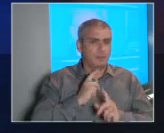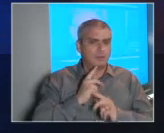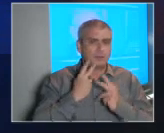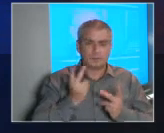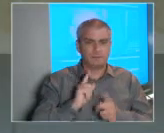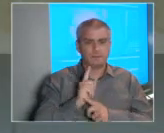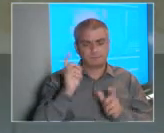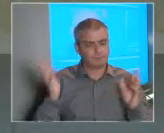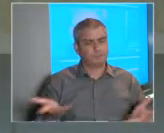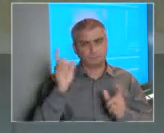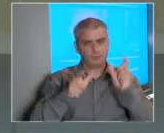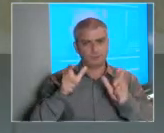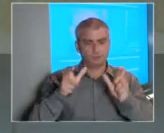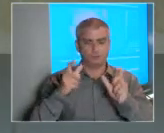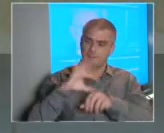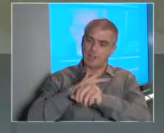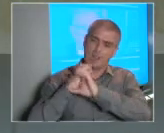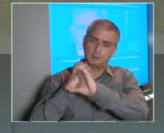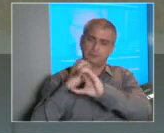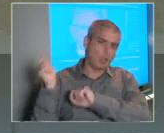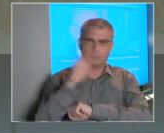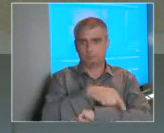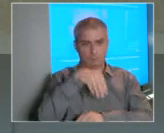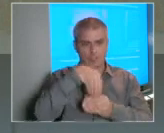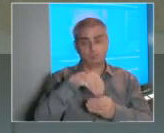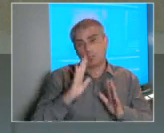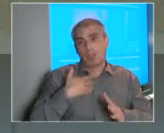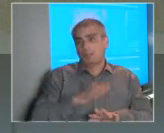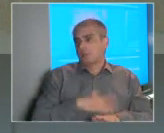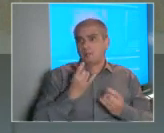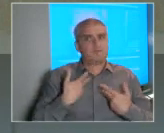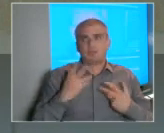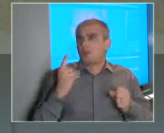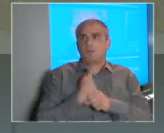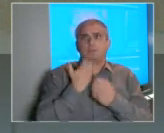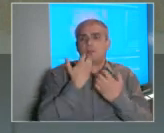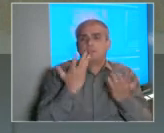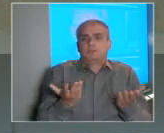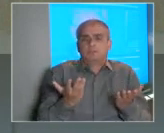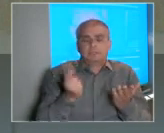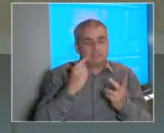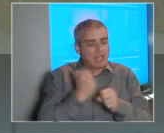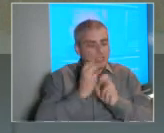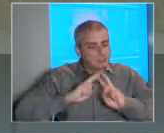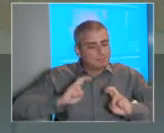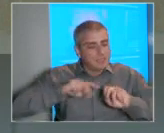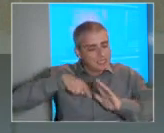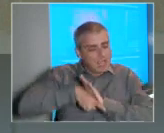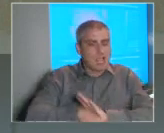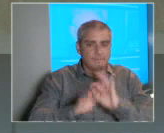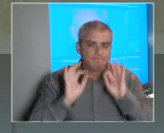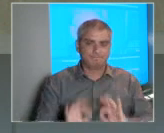הוא להוציא אנשים מהסערות להצביע היום. זה האינסטינקט שלי. אני לא מצליח להסביר את זה. צריך שם איזה מחקר